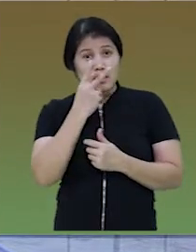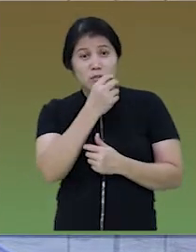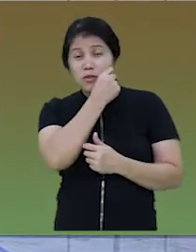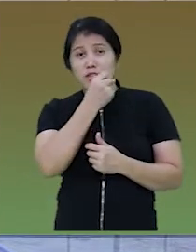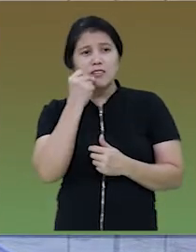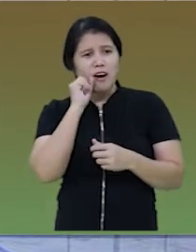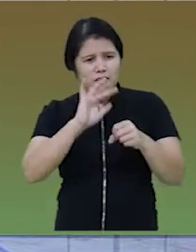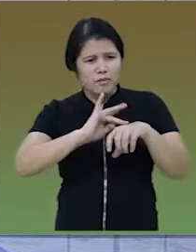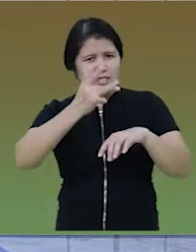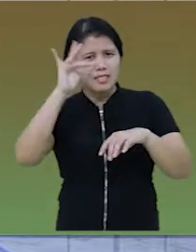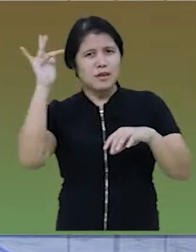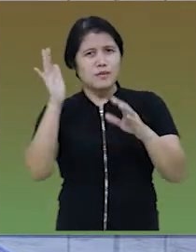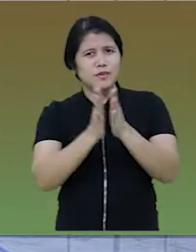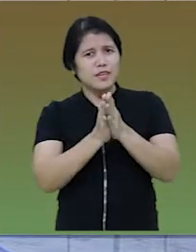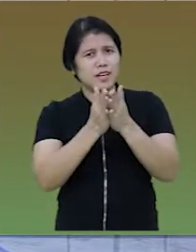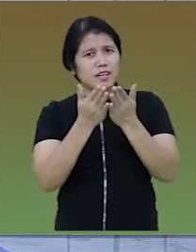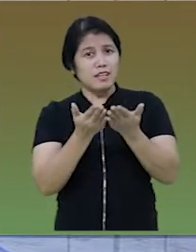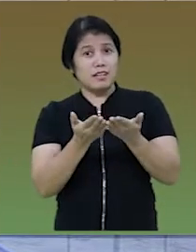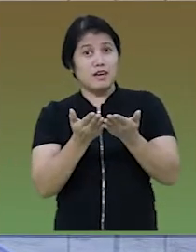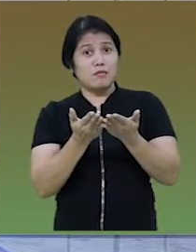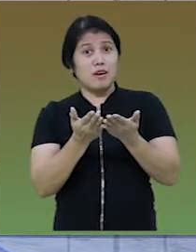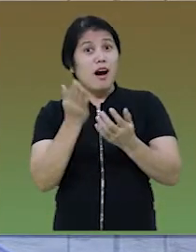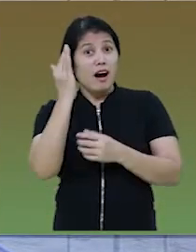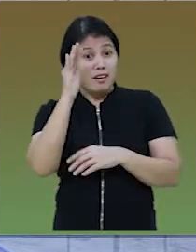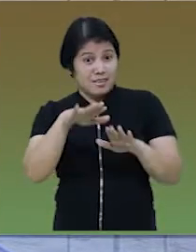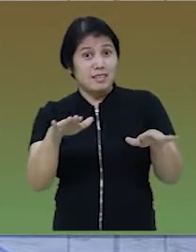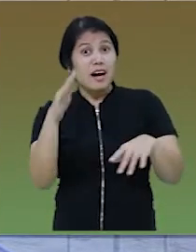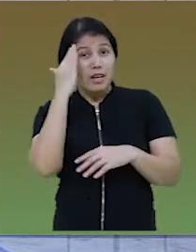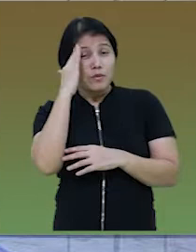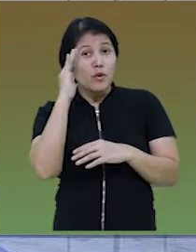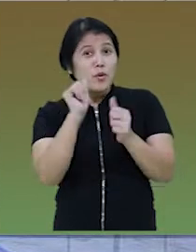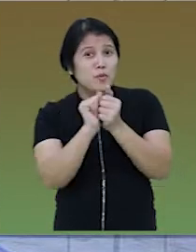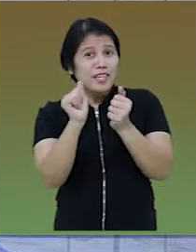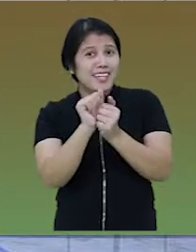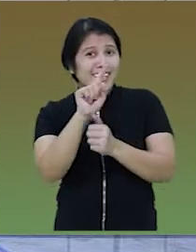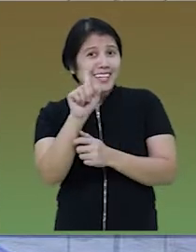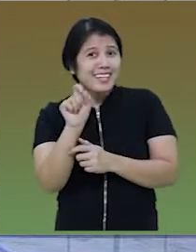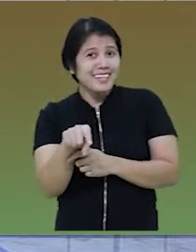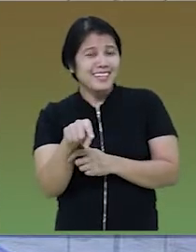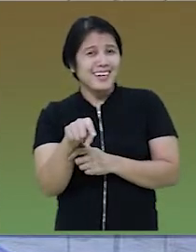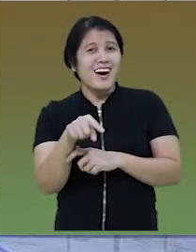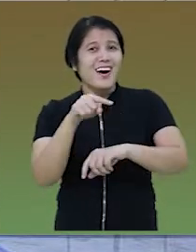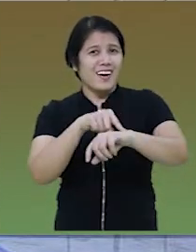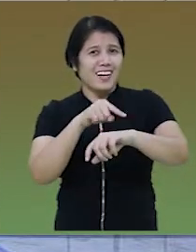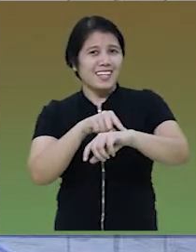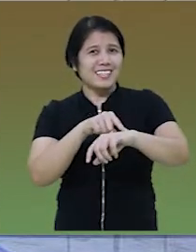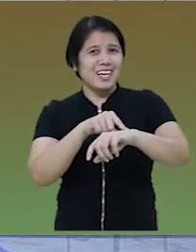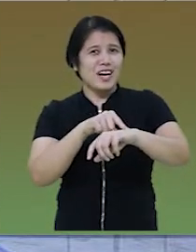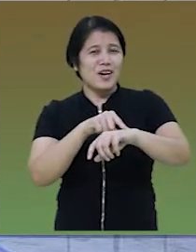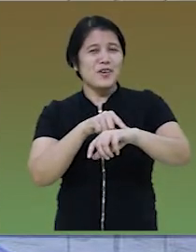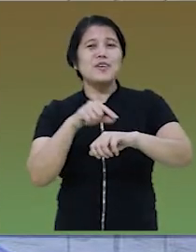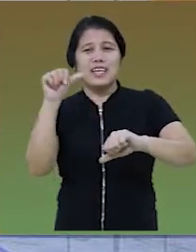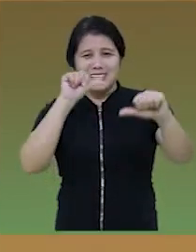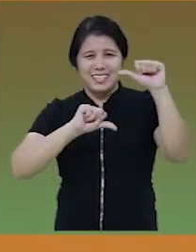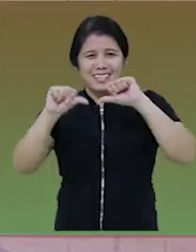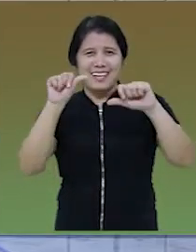aklat. Kids, alam ba ninyo ibig sabihin nito? Oras na para sa ating